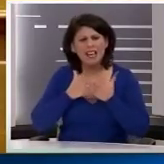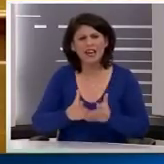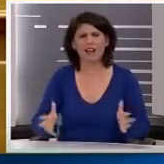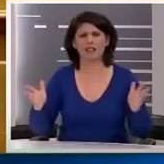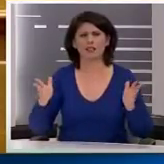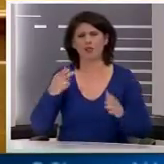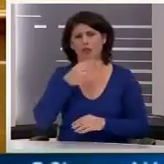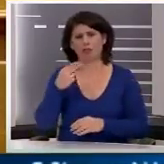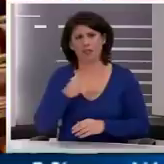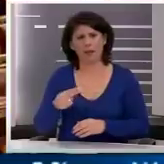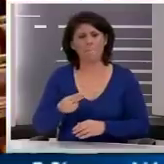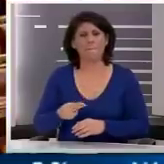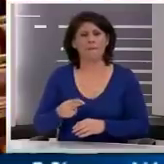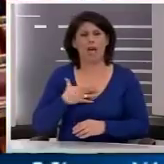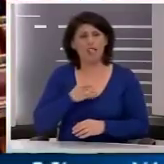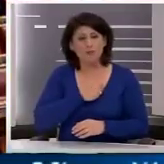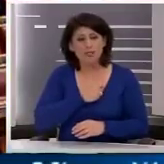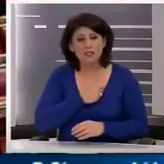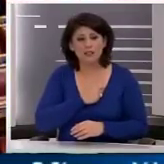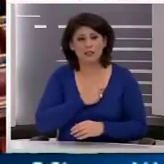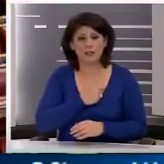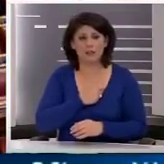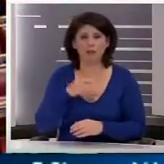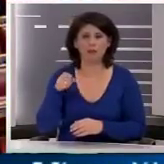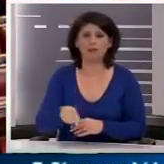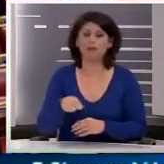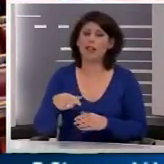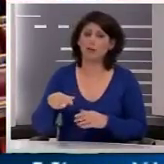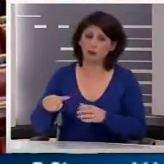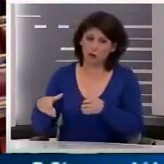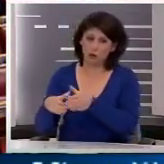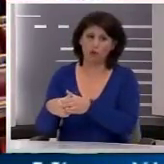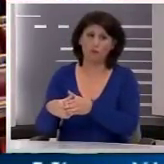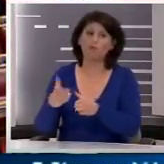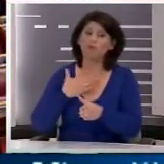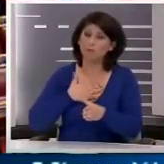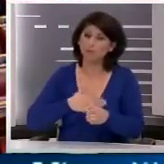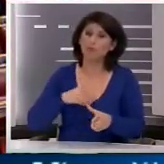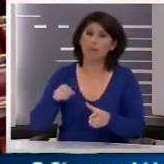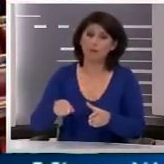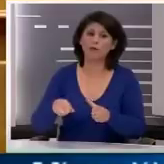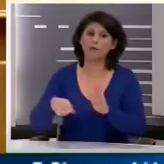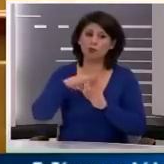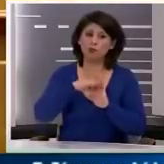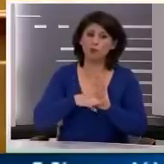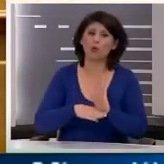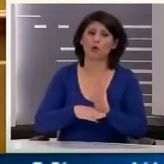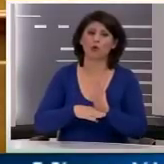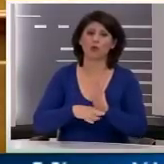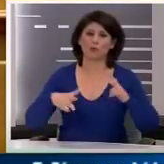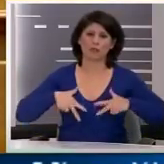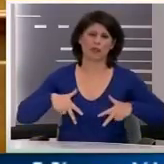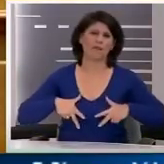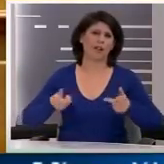τεράστιο ζήτημα αξιοπιστίας για αυτή την παράταξη που θέλει με αυτούς τους όρους να